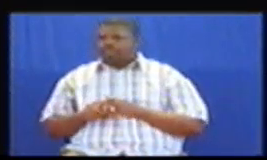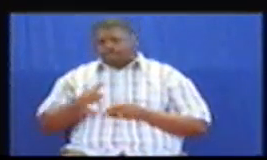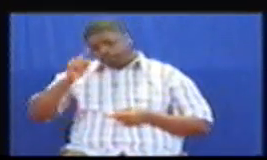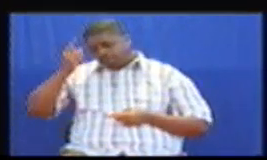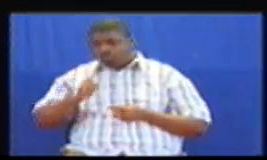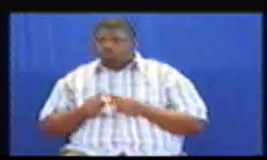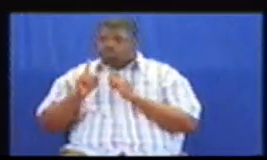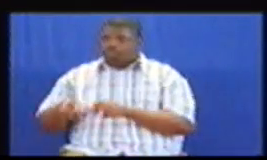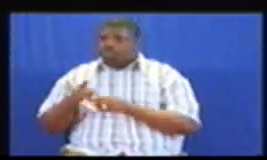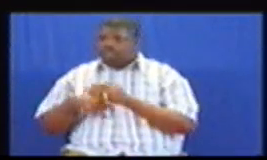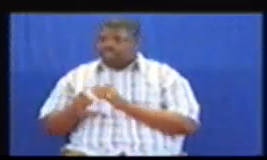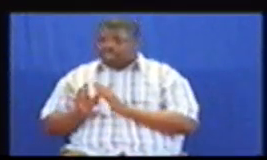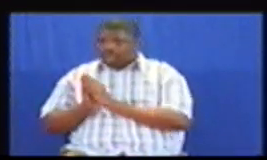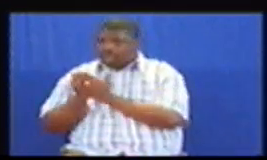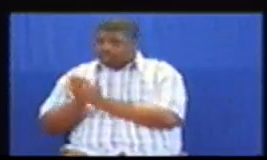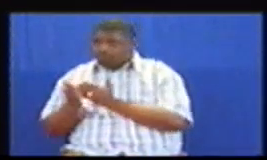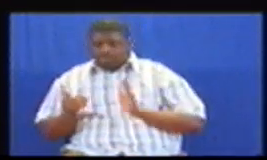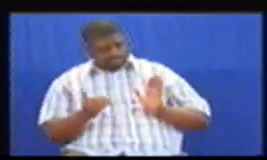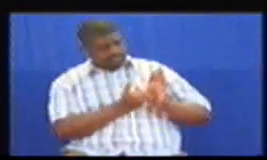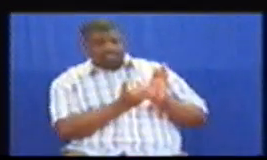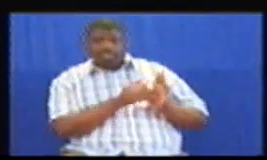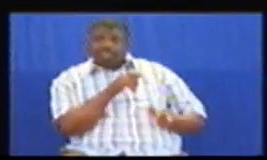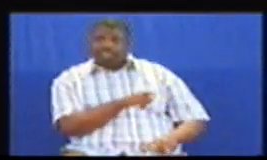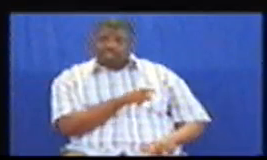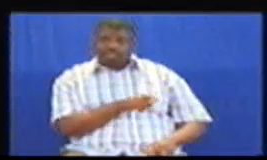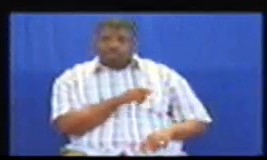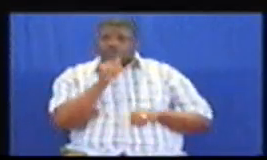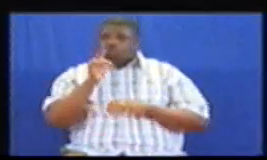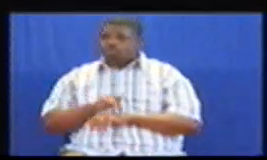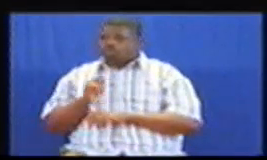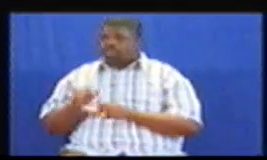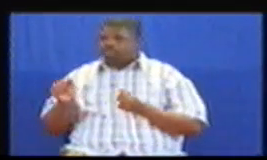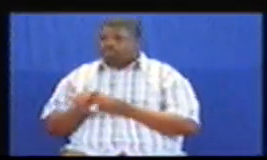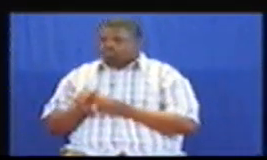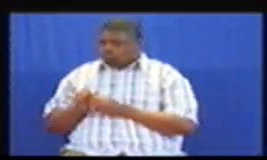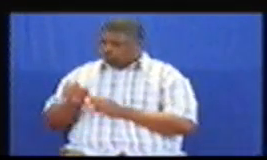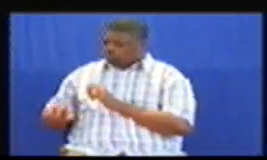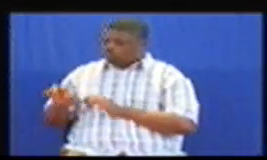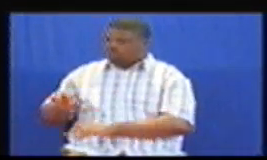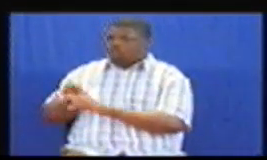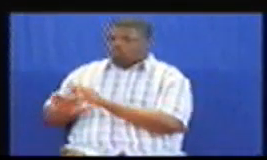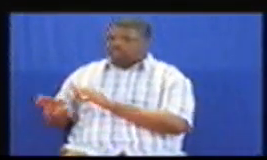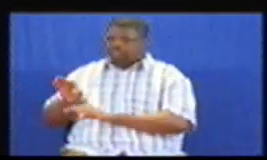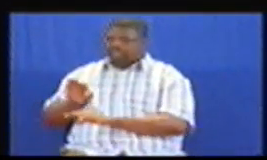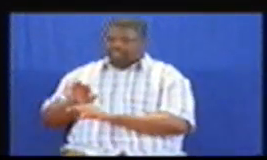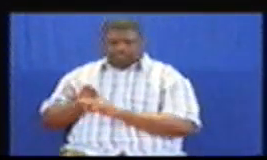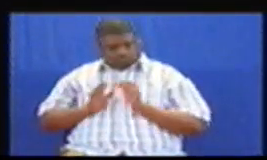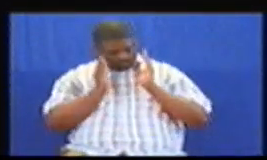mapungufu katika katiba na katika sheria, na hasa zinazogusa masuala ya uchaguzi. Na fikiri hata Mheshimiwa